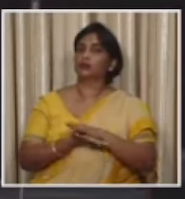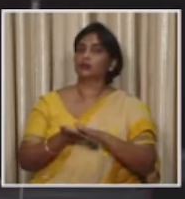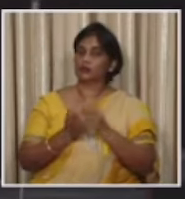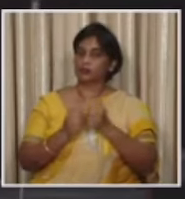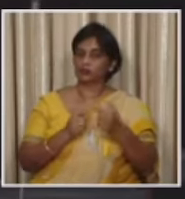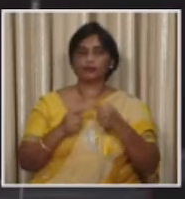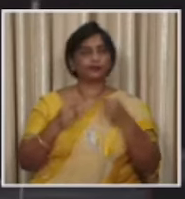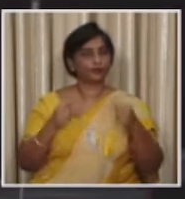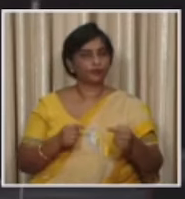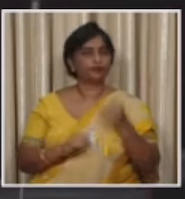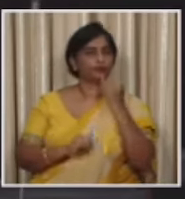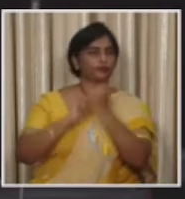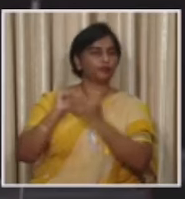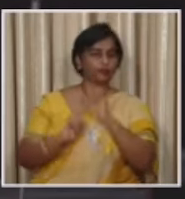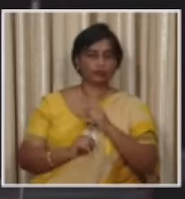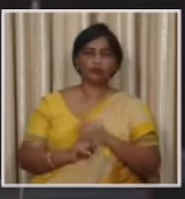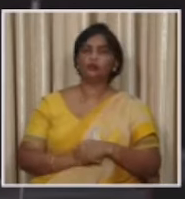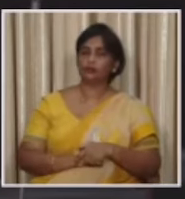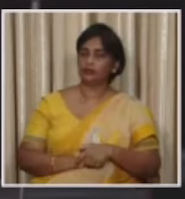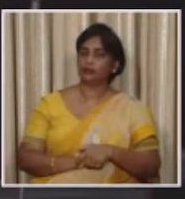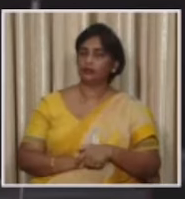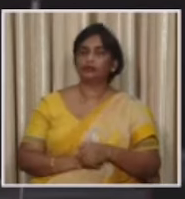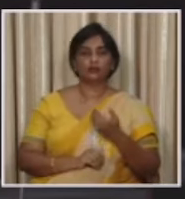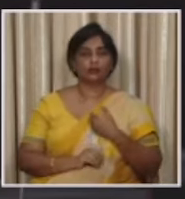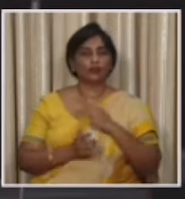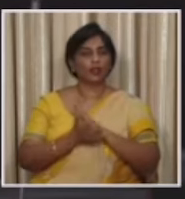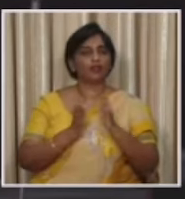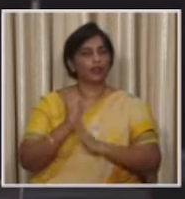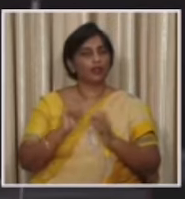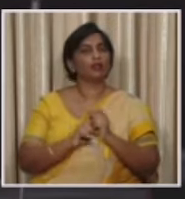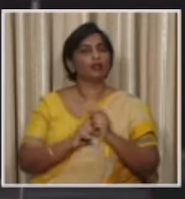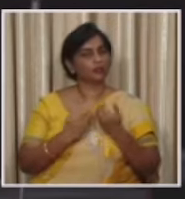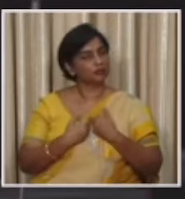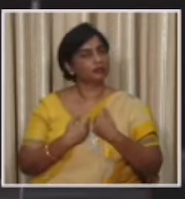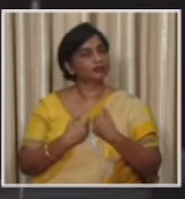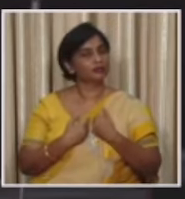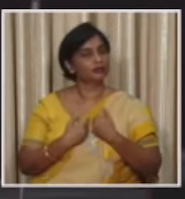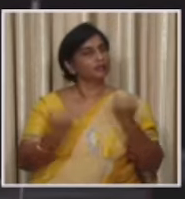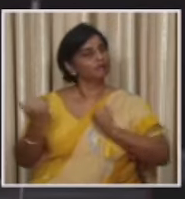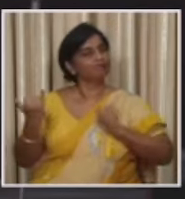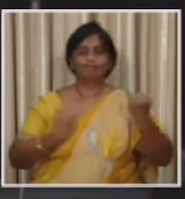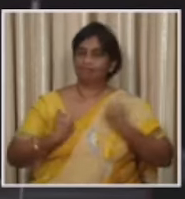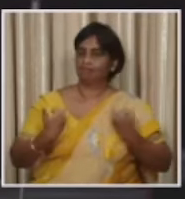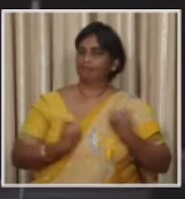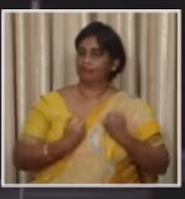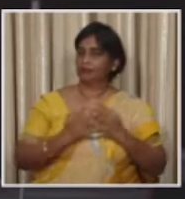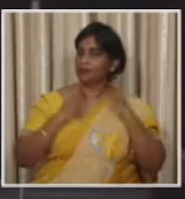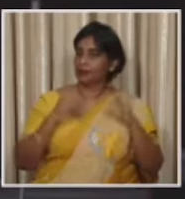තුළ විපක්ෂයේ දෝෂ දර්ශනයට ලක් වුණා. අපිට හර්ෂ මන්ත්‍රීතුමා දිගටම දෝෂ ආරෝපණයක් එල්ල